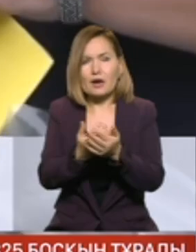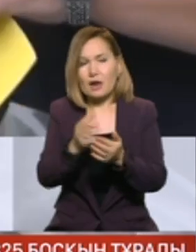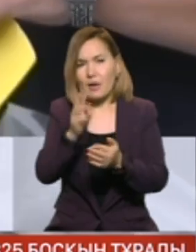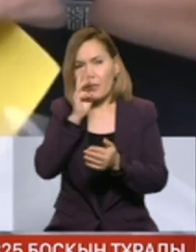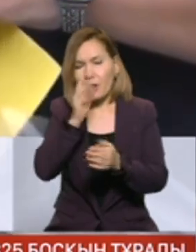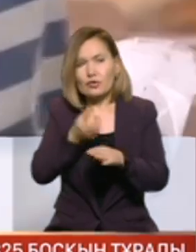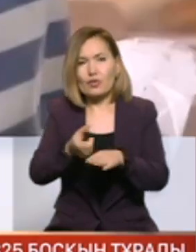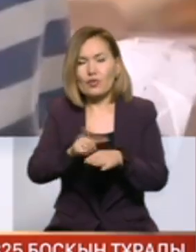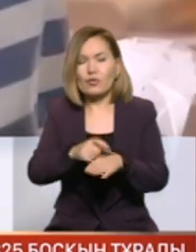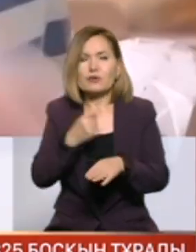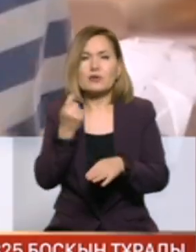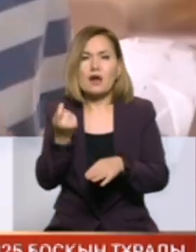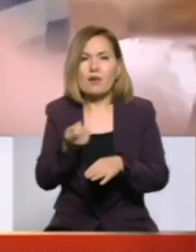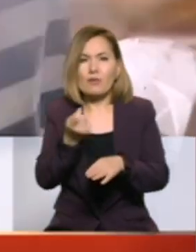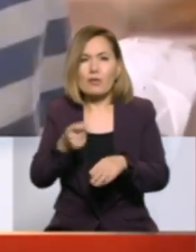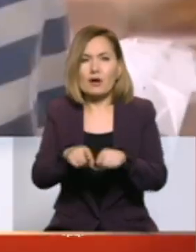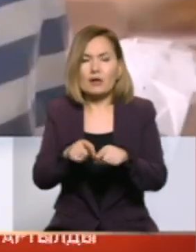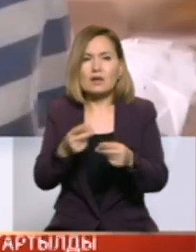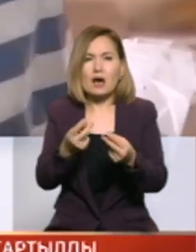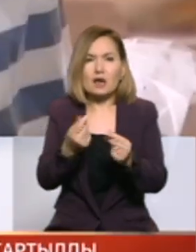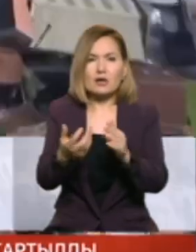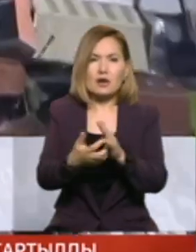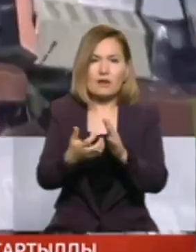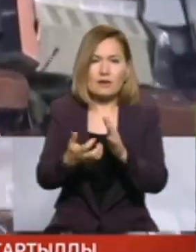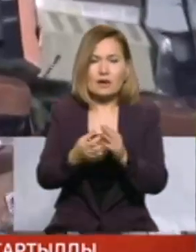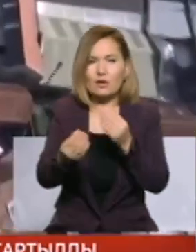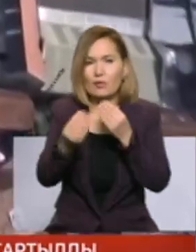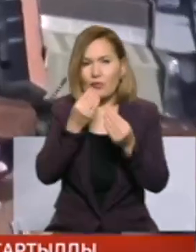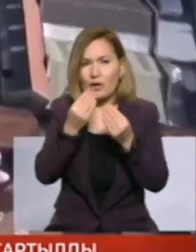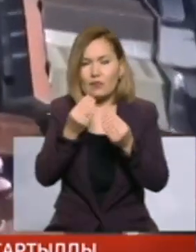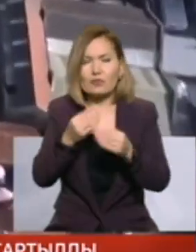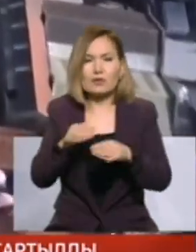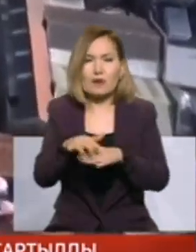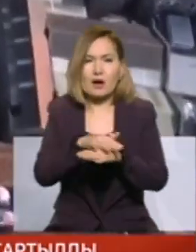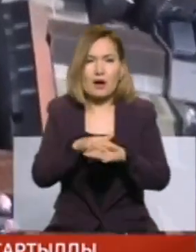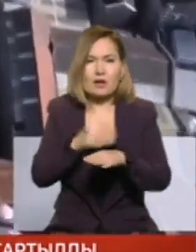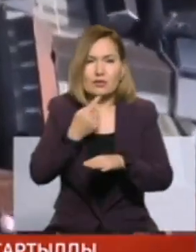таянғанын қымбатшылық еселеп жұтып жатыр. Марина Бекенова, Қазақстан ұлттық арнасы, Ұлыбритания.